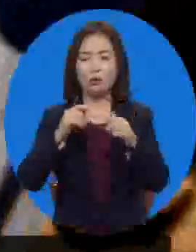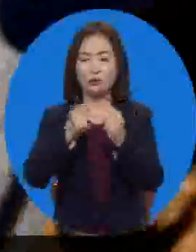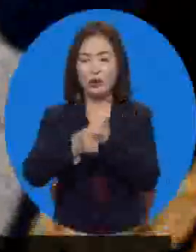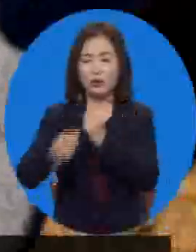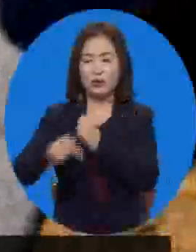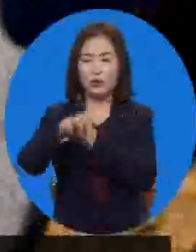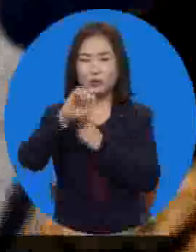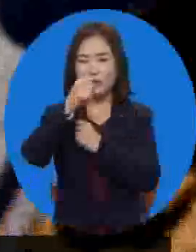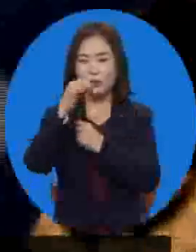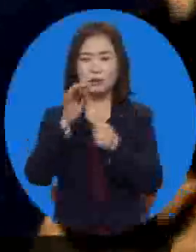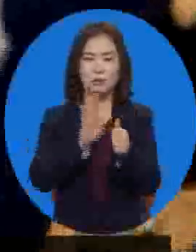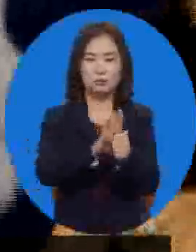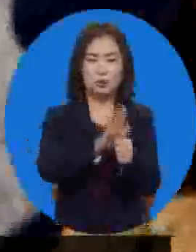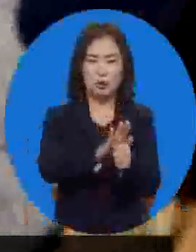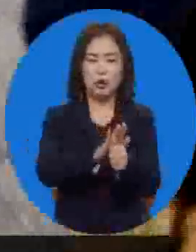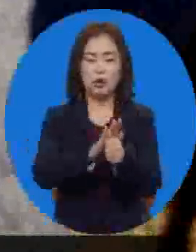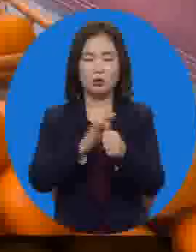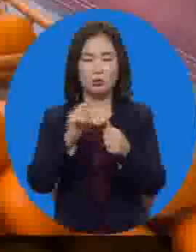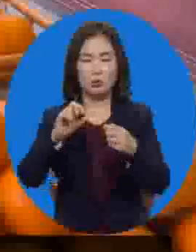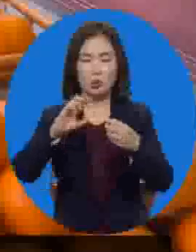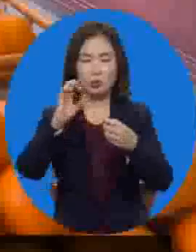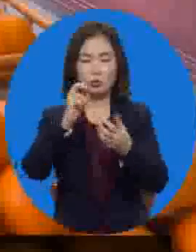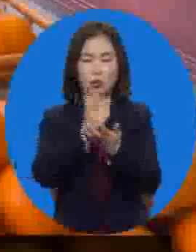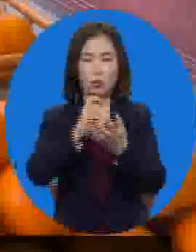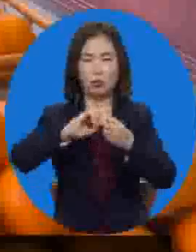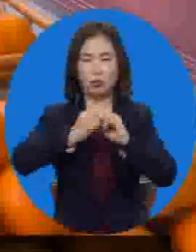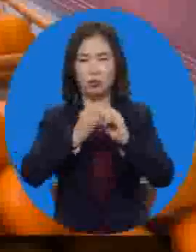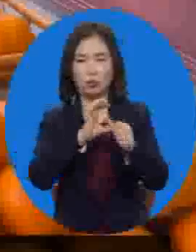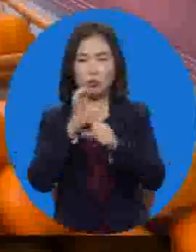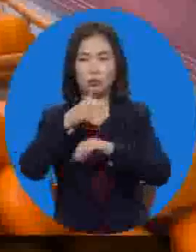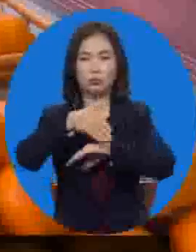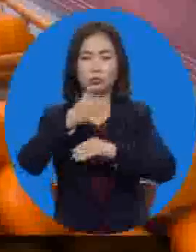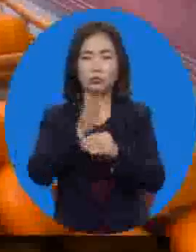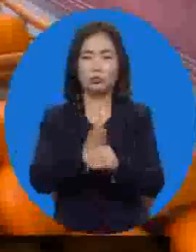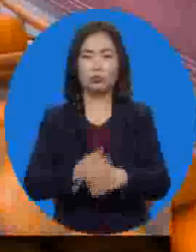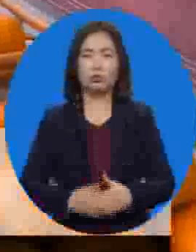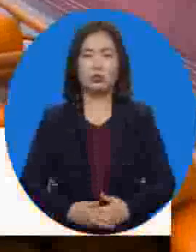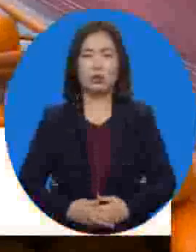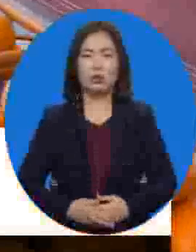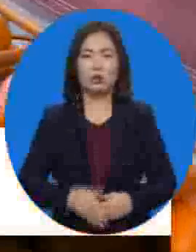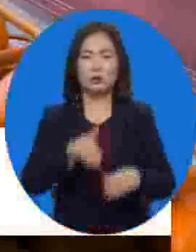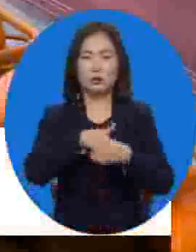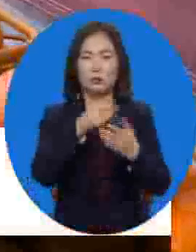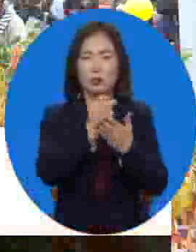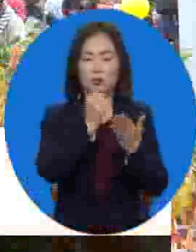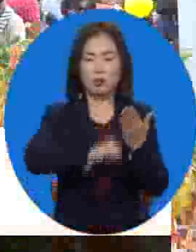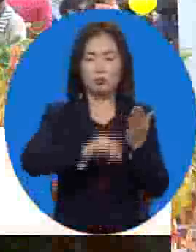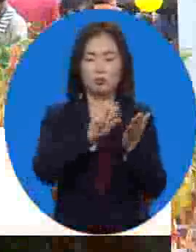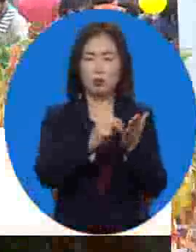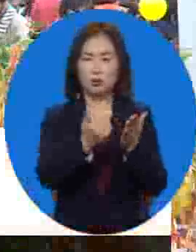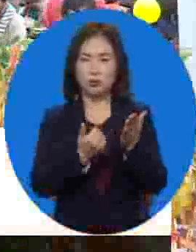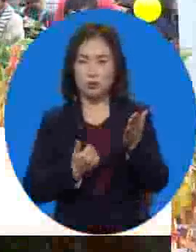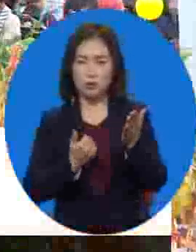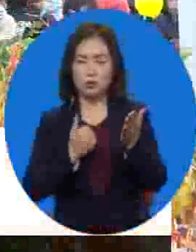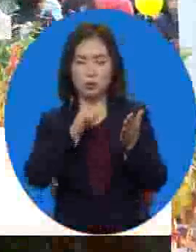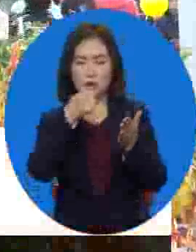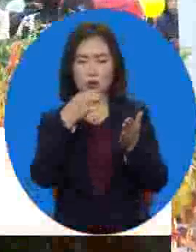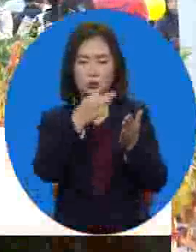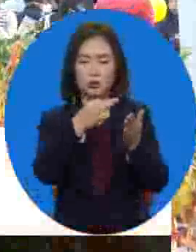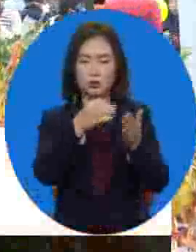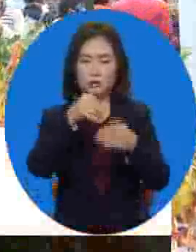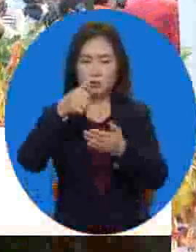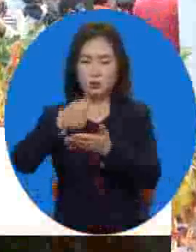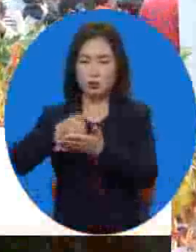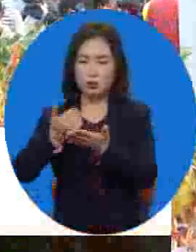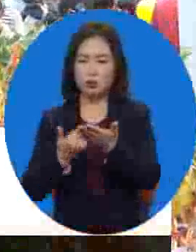기관에서 예산을 측정하도록 편법 지원하고 있습니다 행복과 이번에 판 문제가 돼 가지고 확인은 우리가 예산 세우기